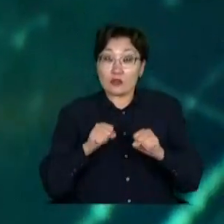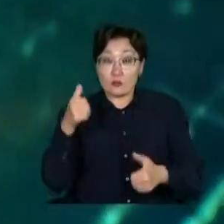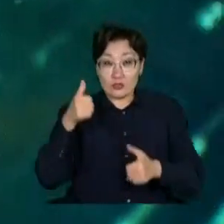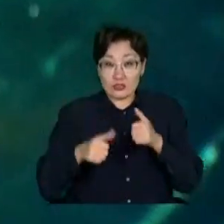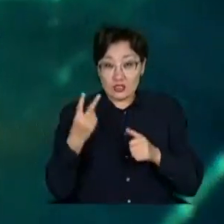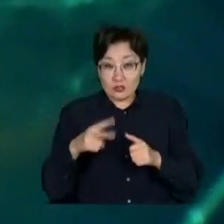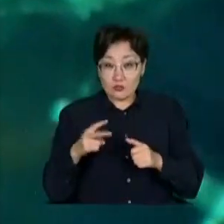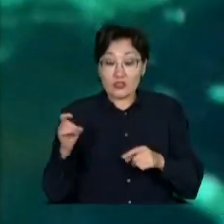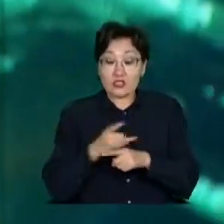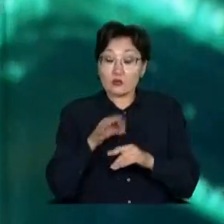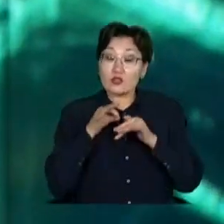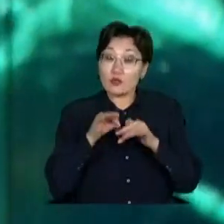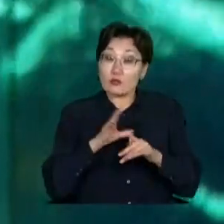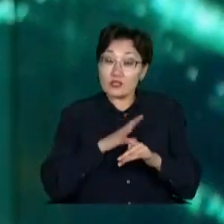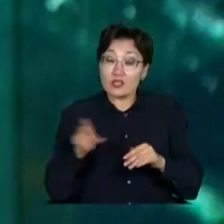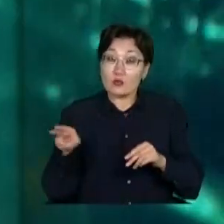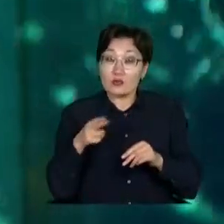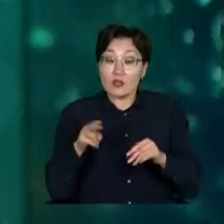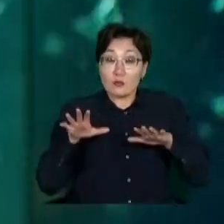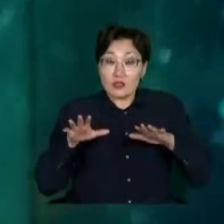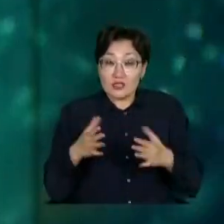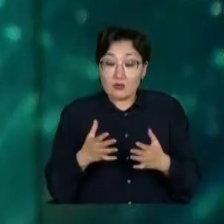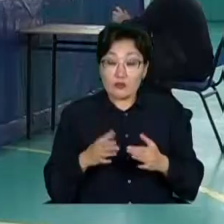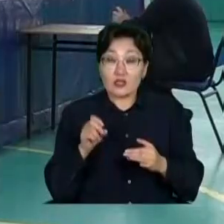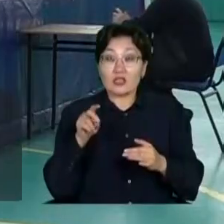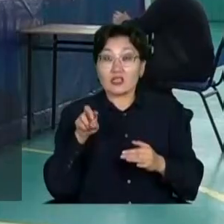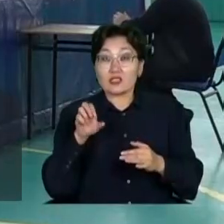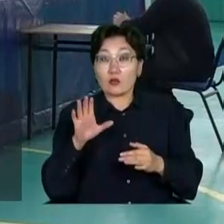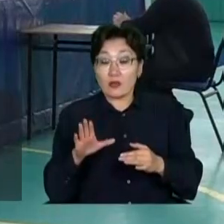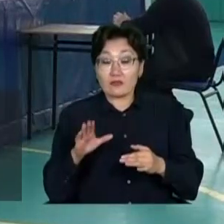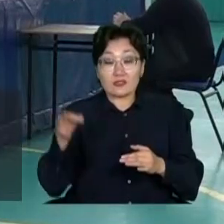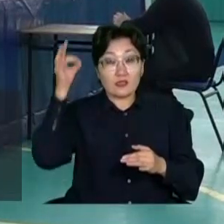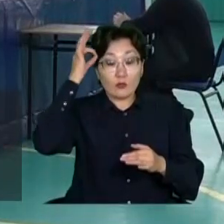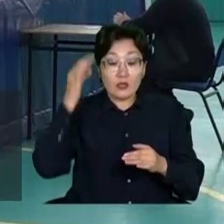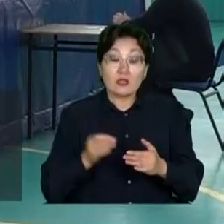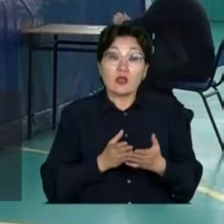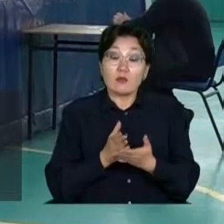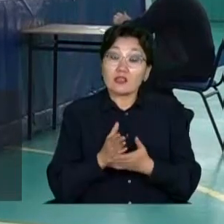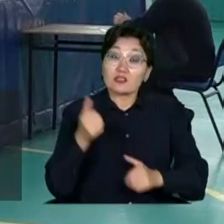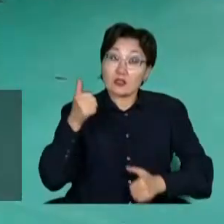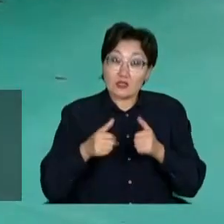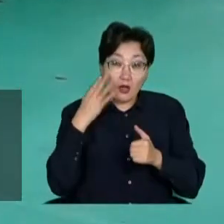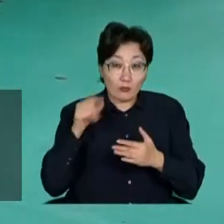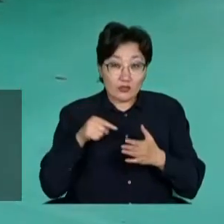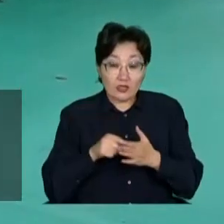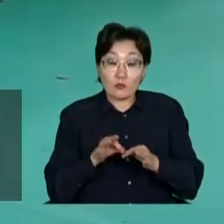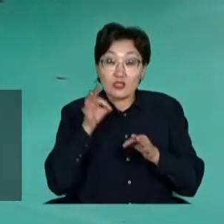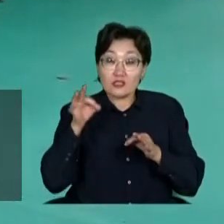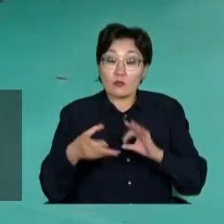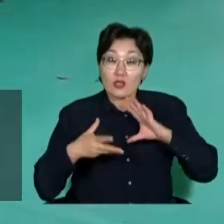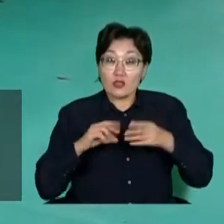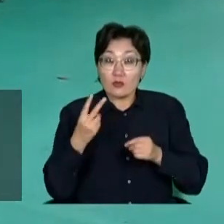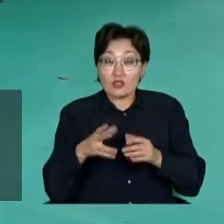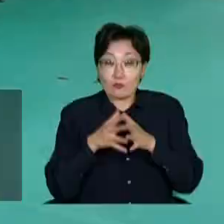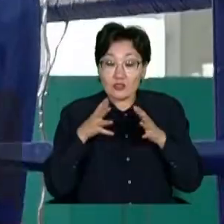биыл 22-ші рет ұйымдастырылды. Желтоқсан оқиғасы мен Қайрат Рысқұлбековті еске алуға бағытталған турнирде Алматы қаласы мен облысынан жалпы